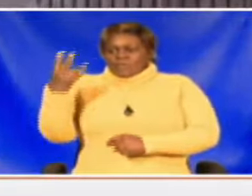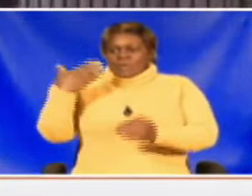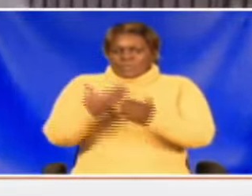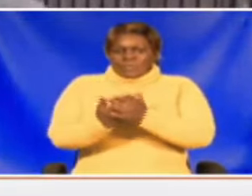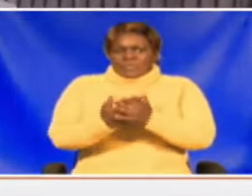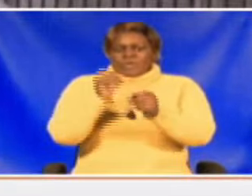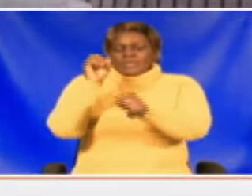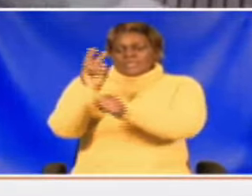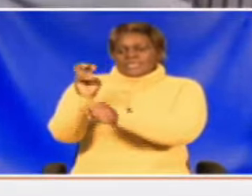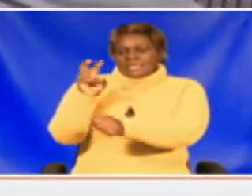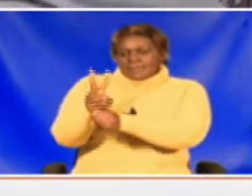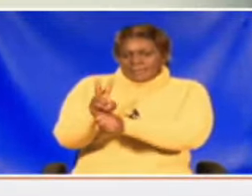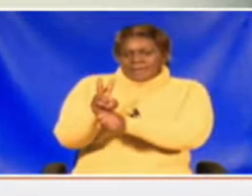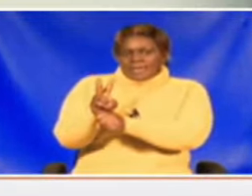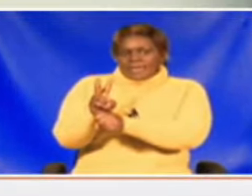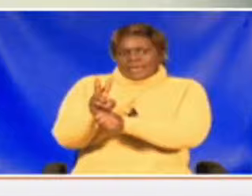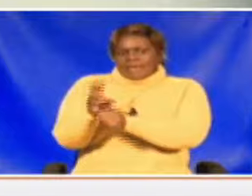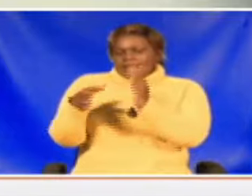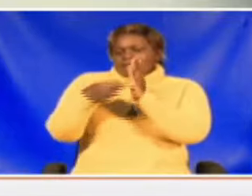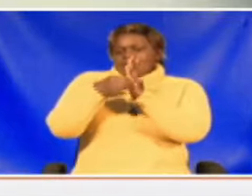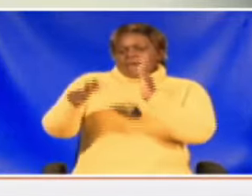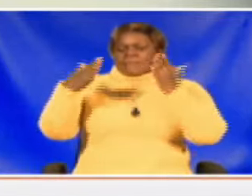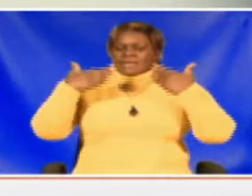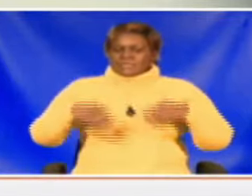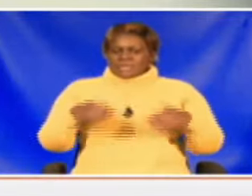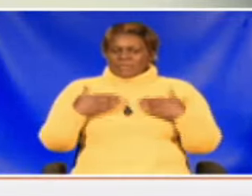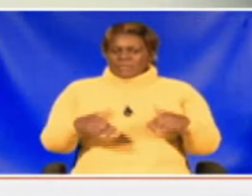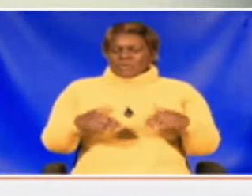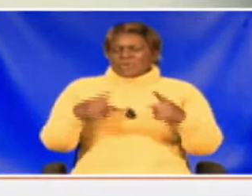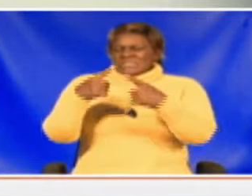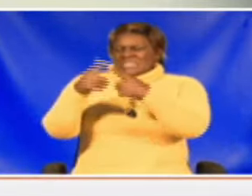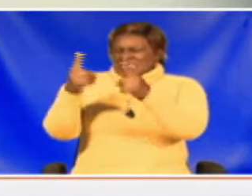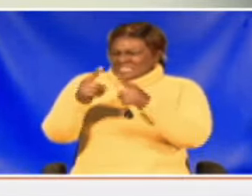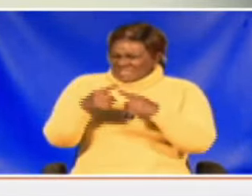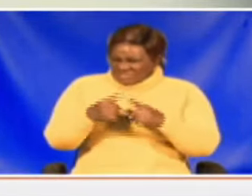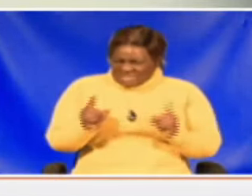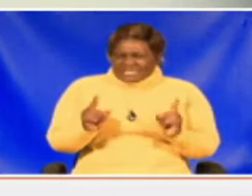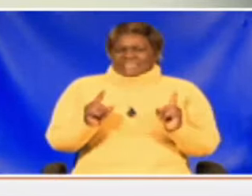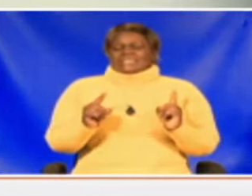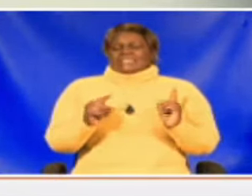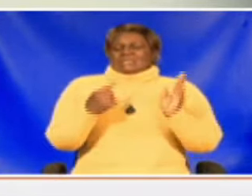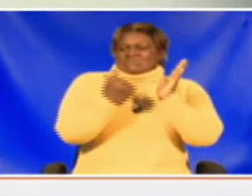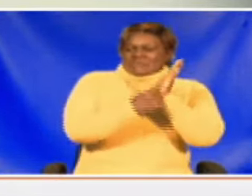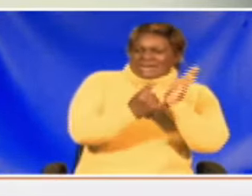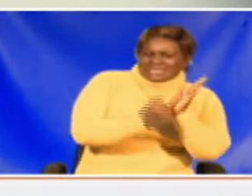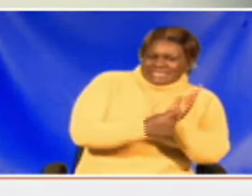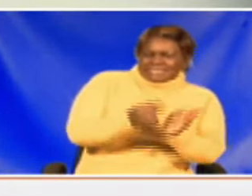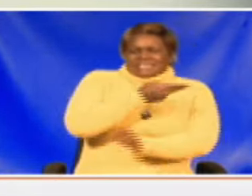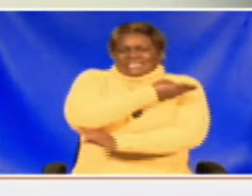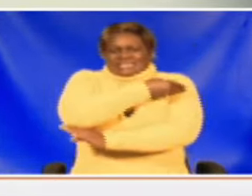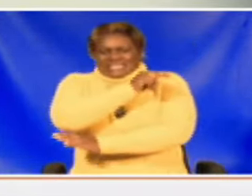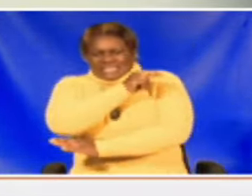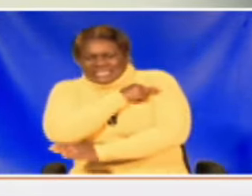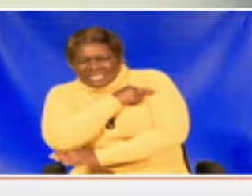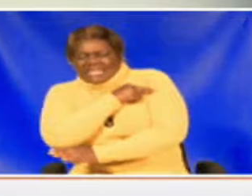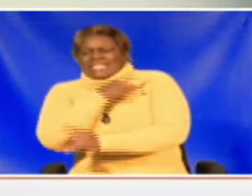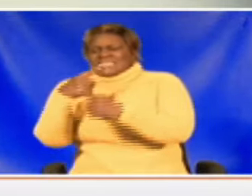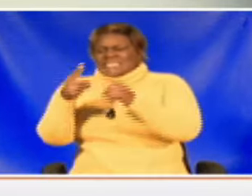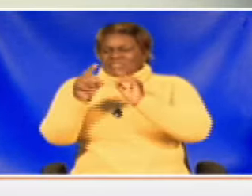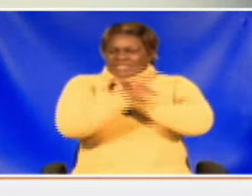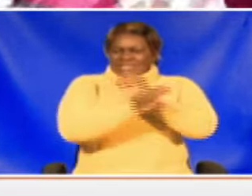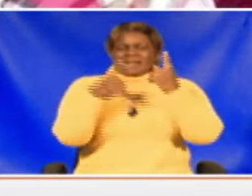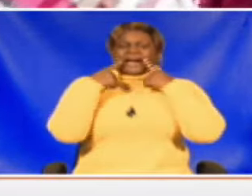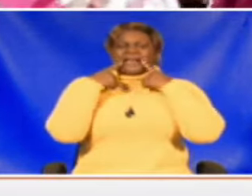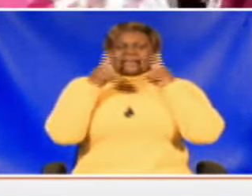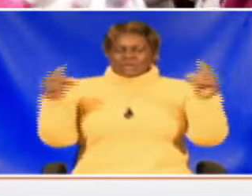mwezi Disemba. Watu maarufu wakiwemo wasanii kutoka Tanzania, Uganda, Nigeria na hata Jamaika